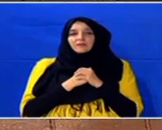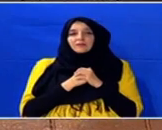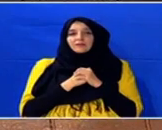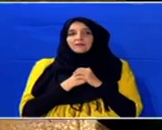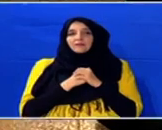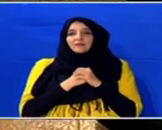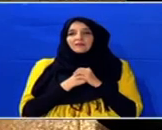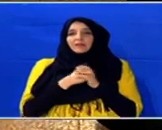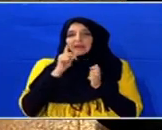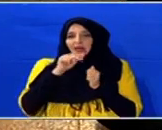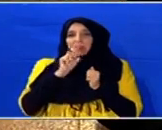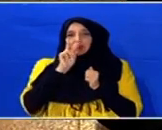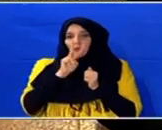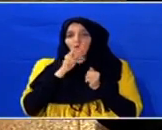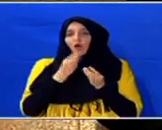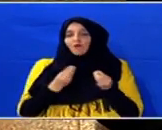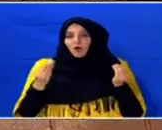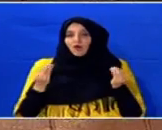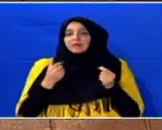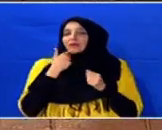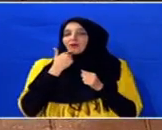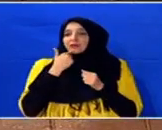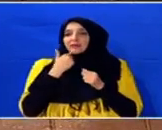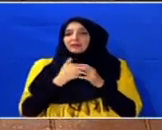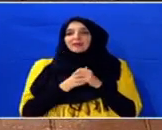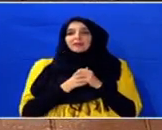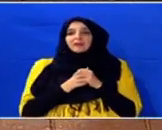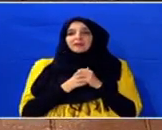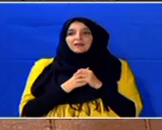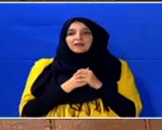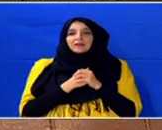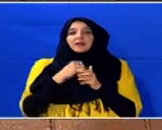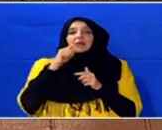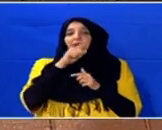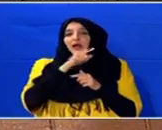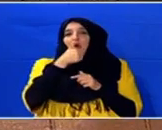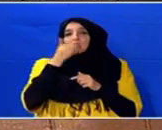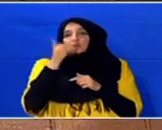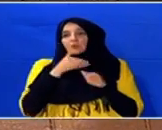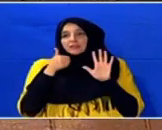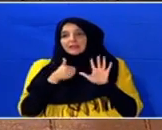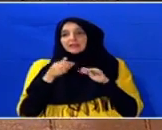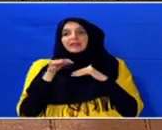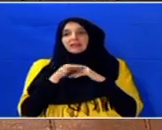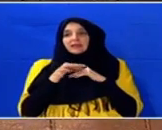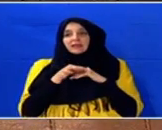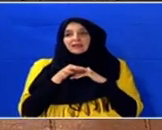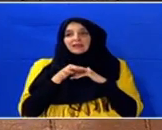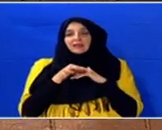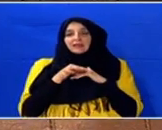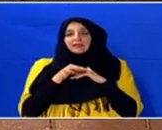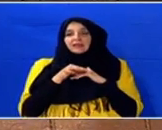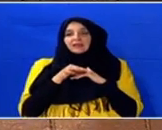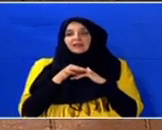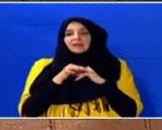ترك ولدين. مادام ترك ولدين إذن لك السدس ولزوجتك يعني